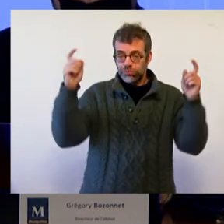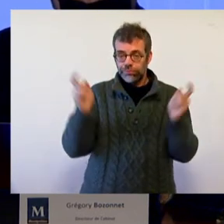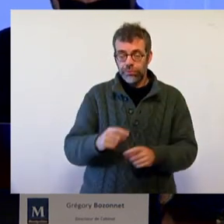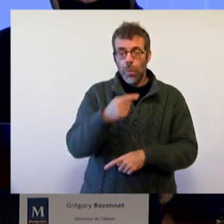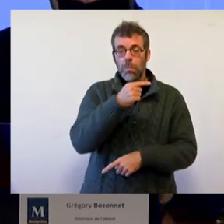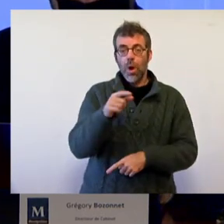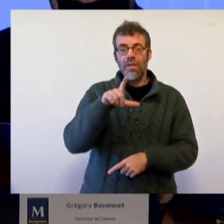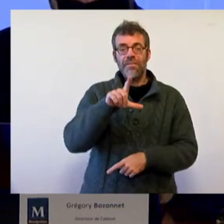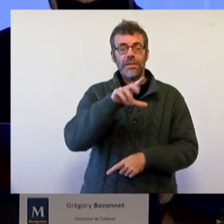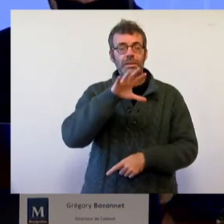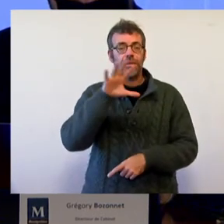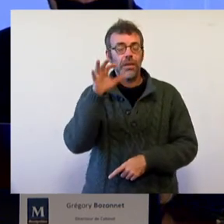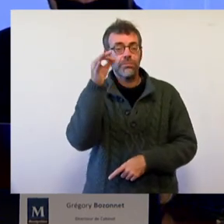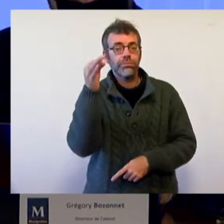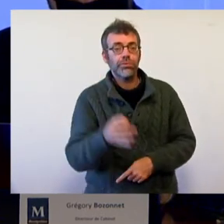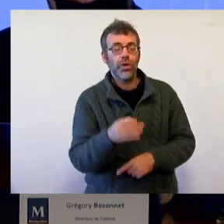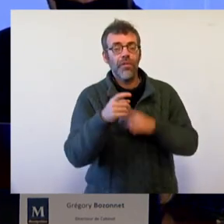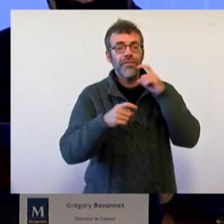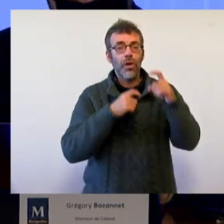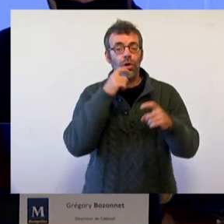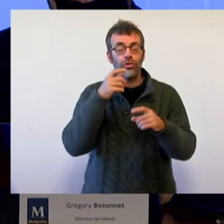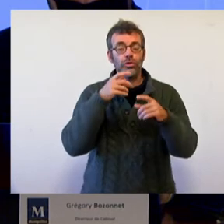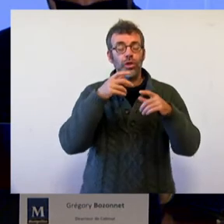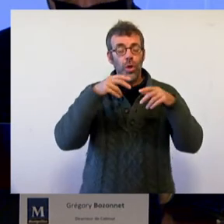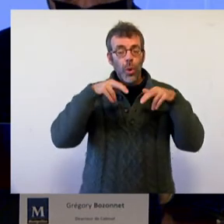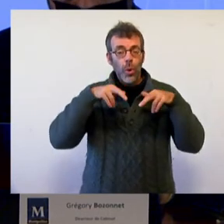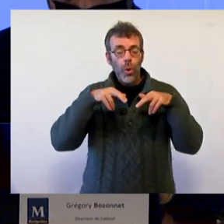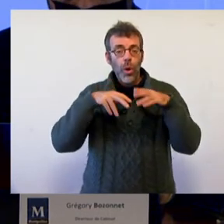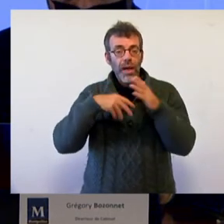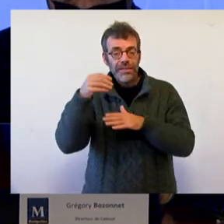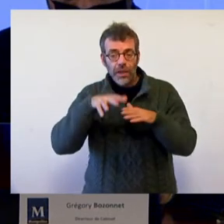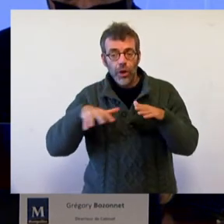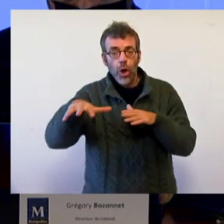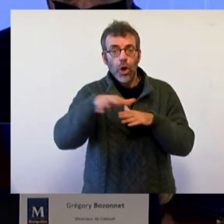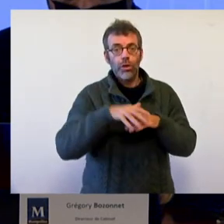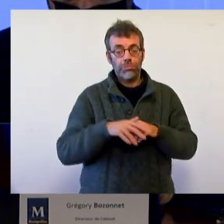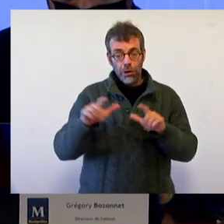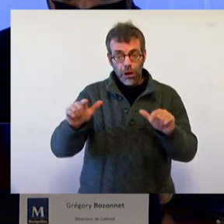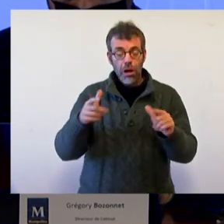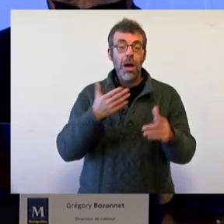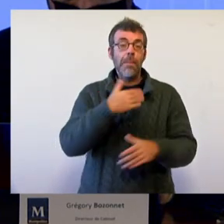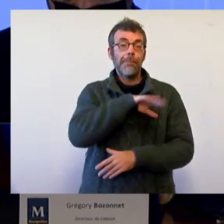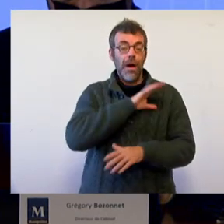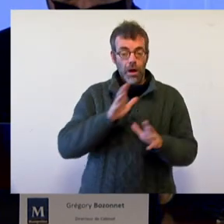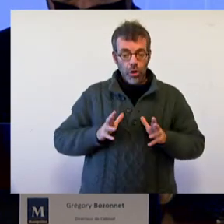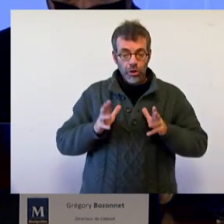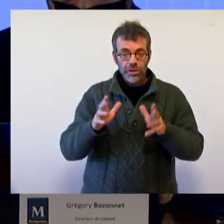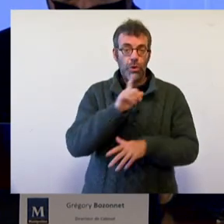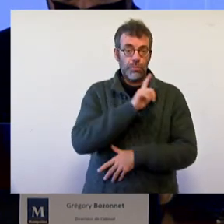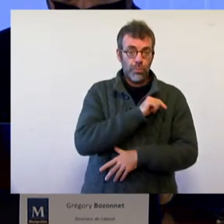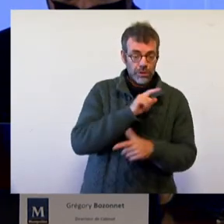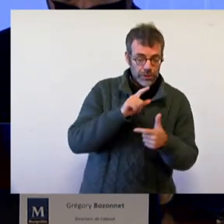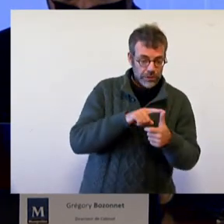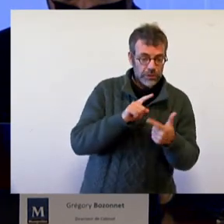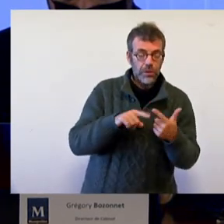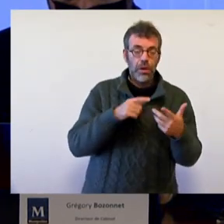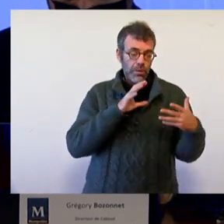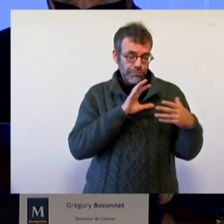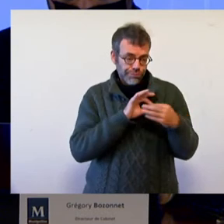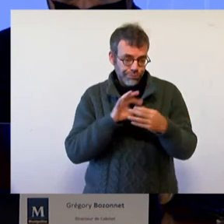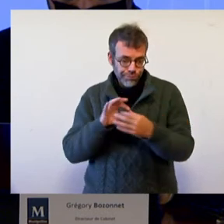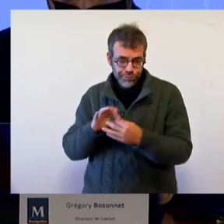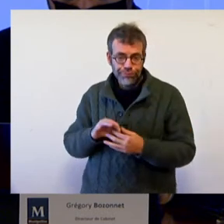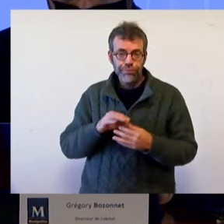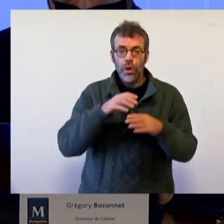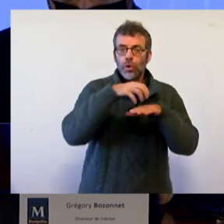à l'action coordonnée des polices et surtout de l'engagement avec nos